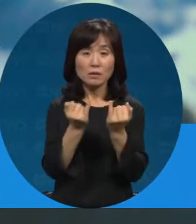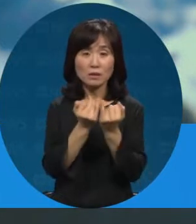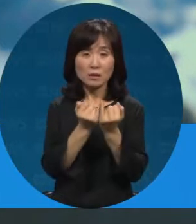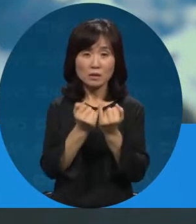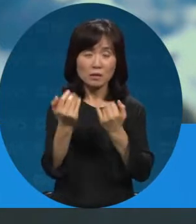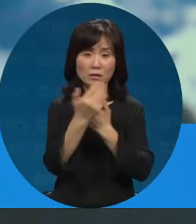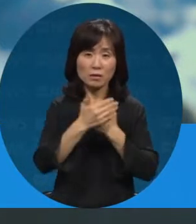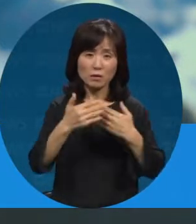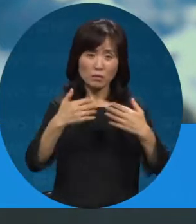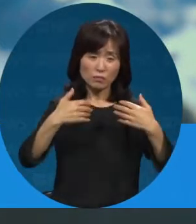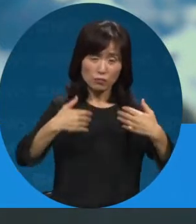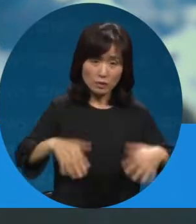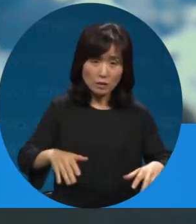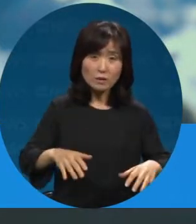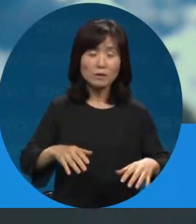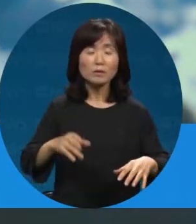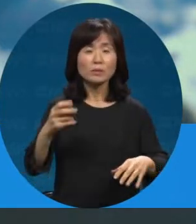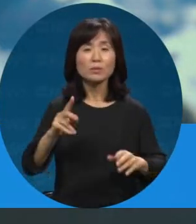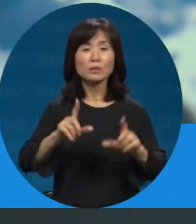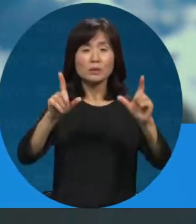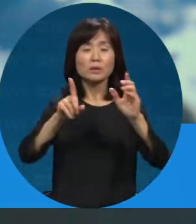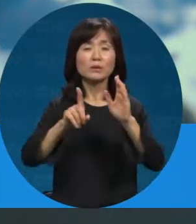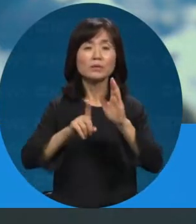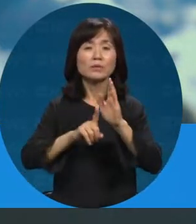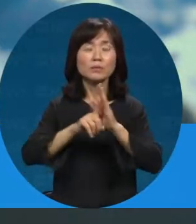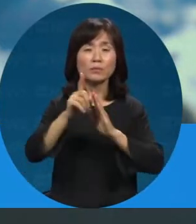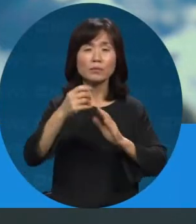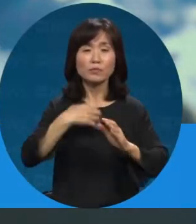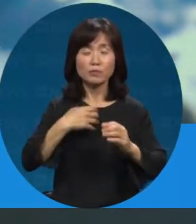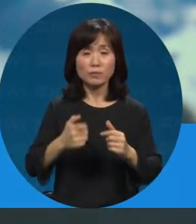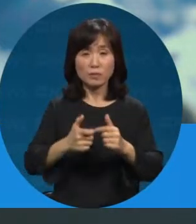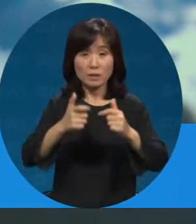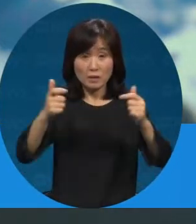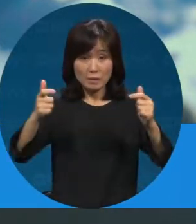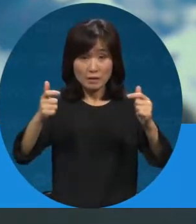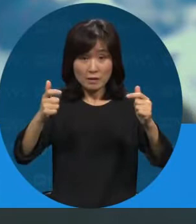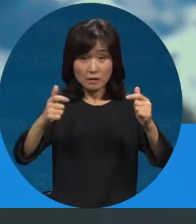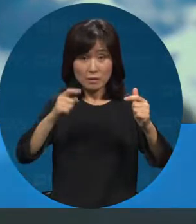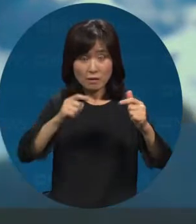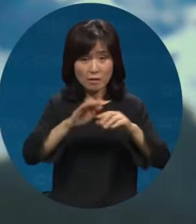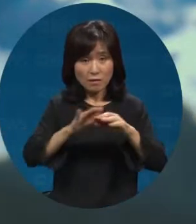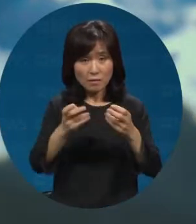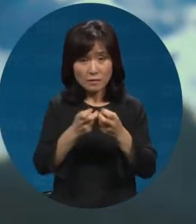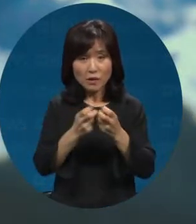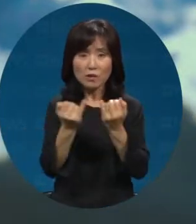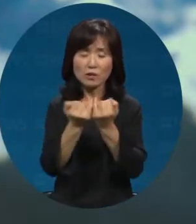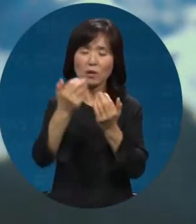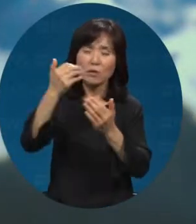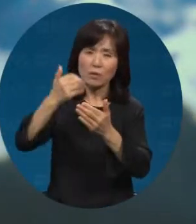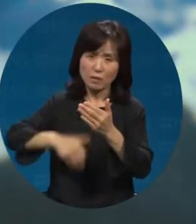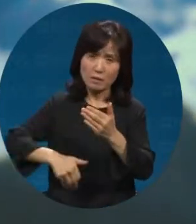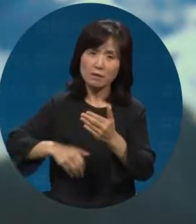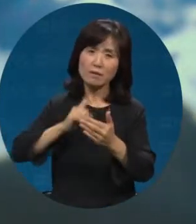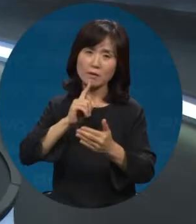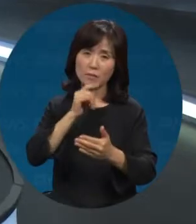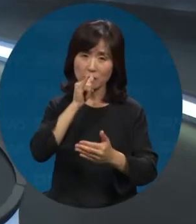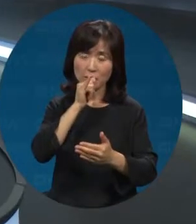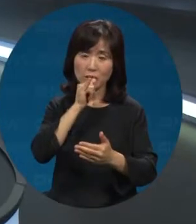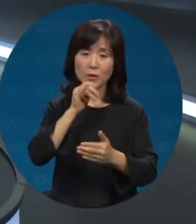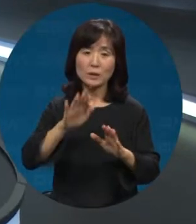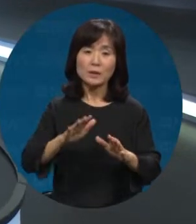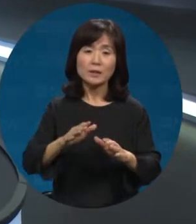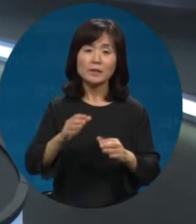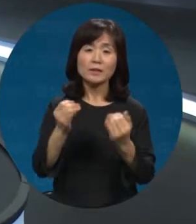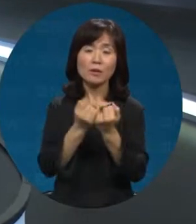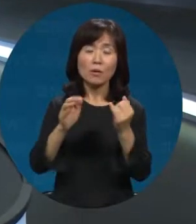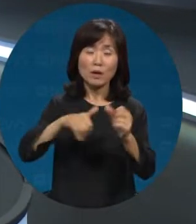대책에서도 소외됐다고 지적했는데요 오늘은 여성 환경연대 김량희 사무총장과 함께 관련 이야기 나눠보도록 하겠습니다